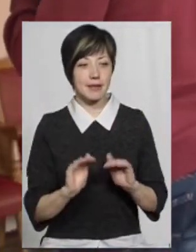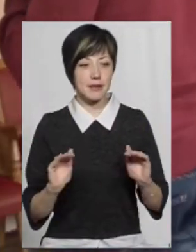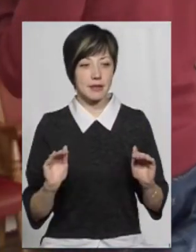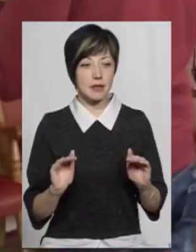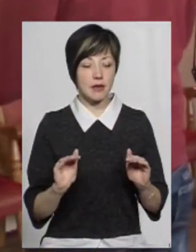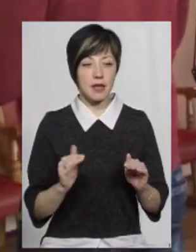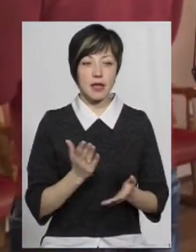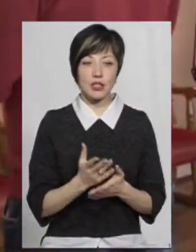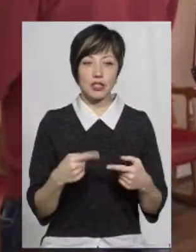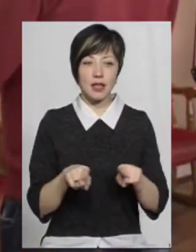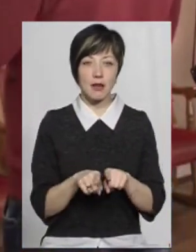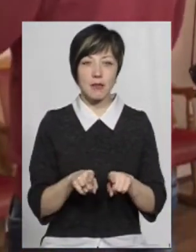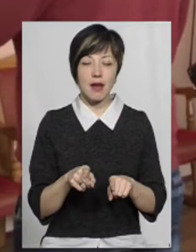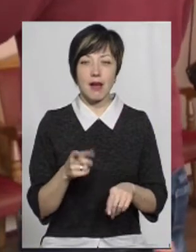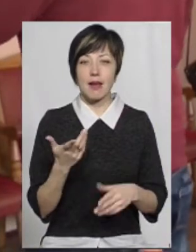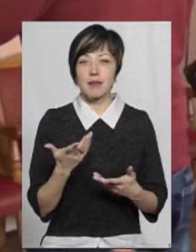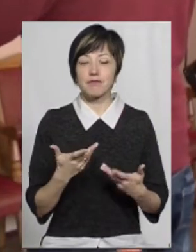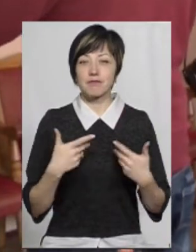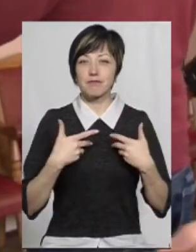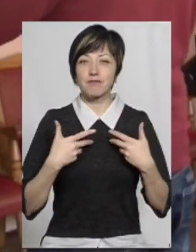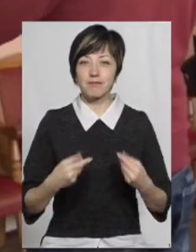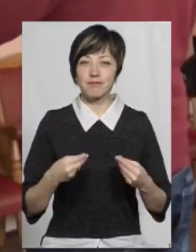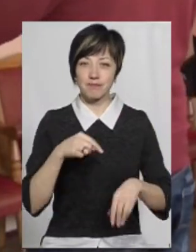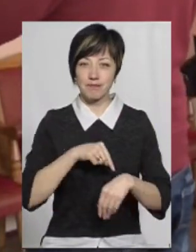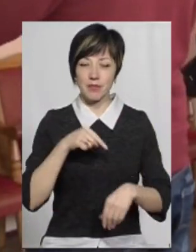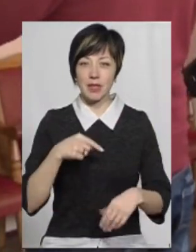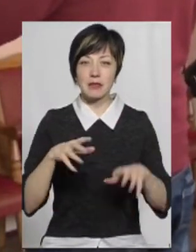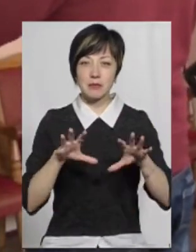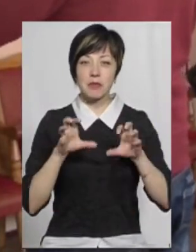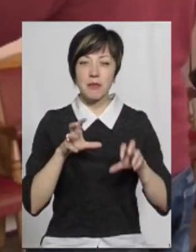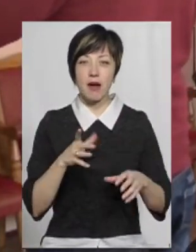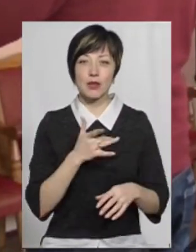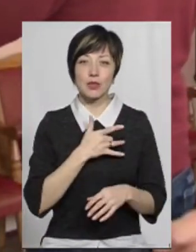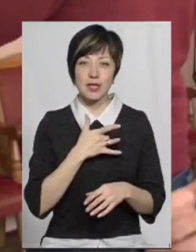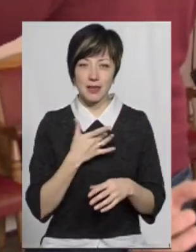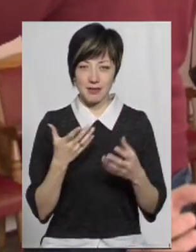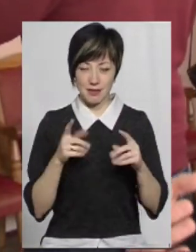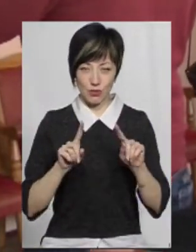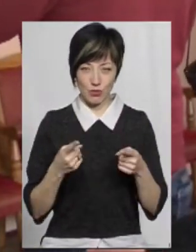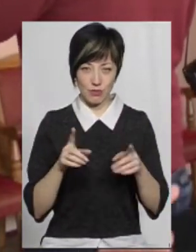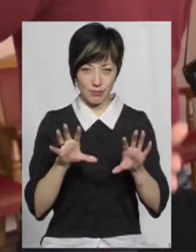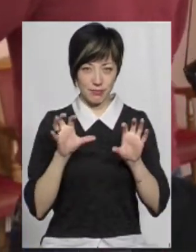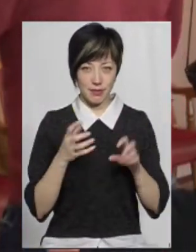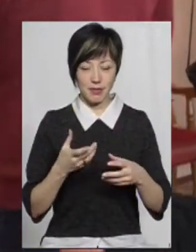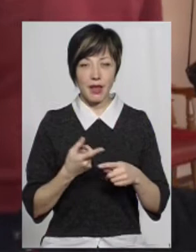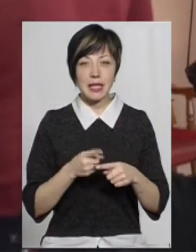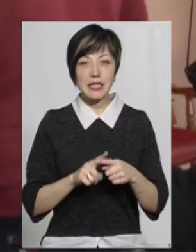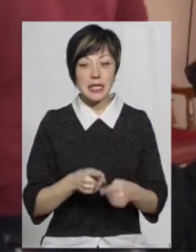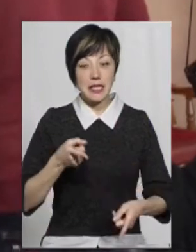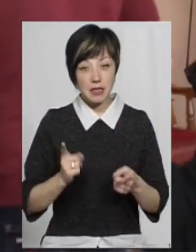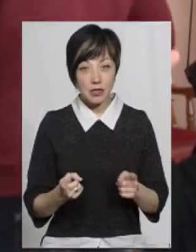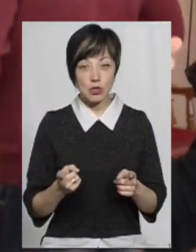вони є ще такими максималістами, і вони сприймають це дуже близько завжди все до серця. І от саме якби